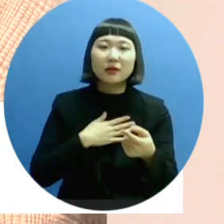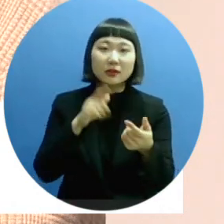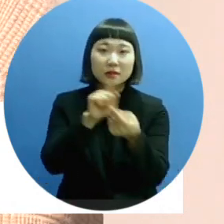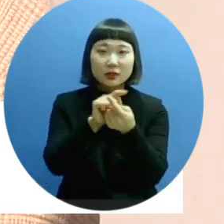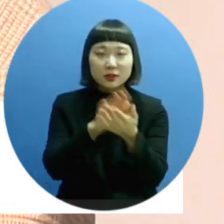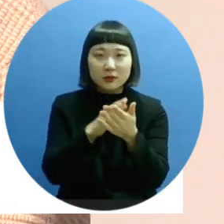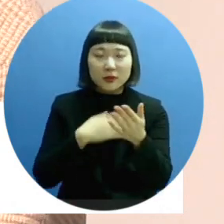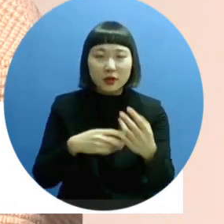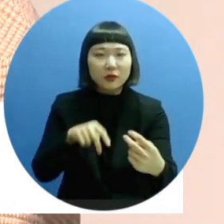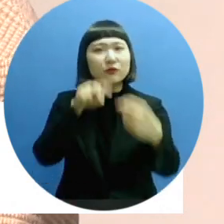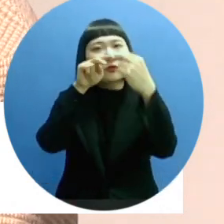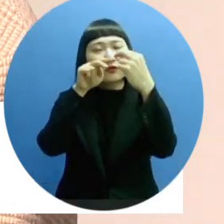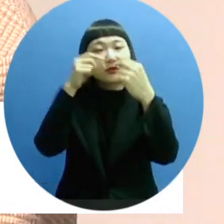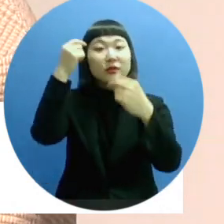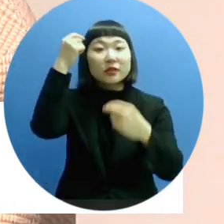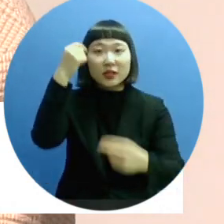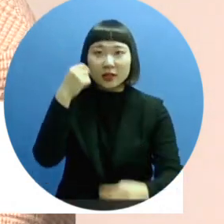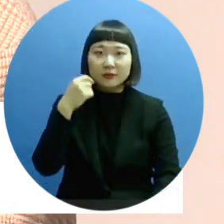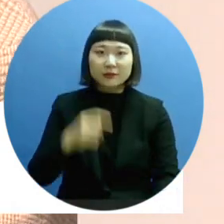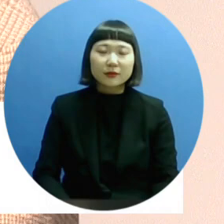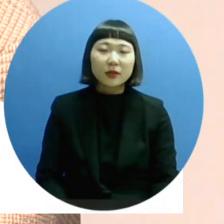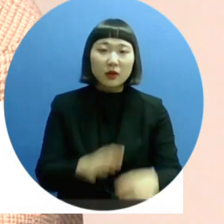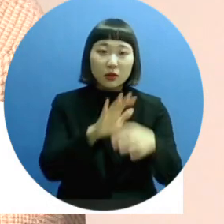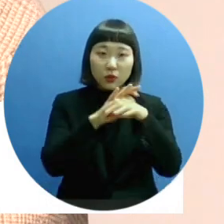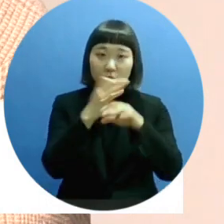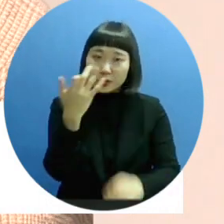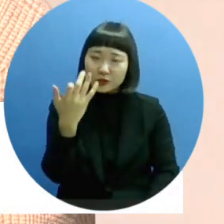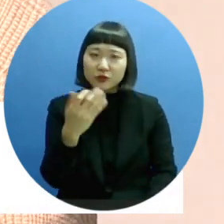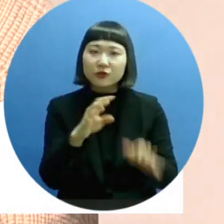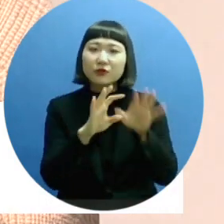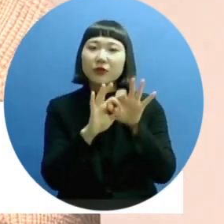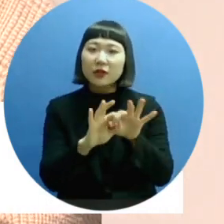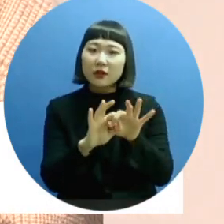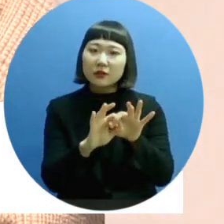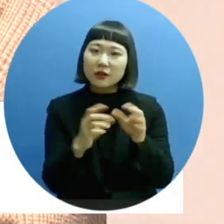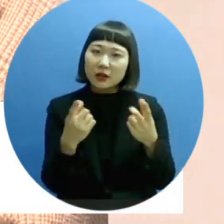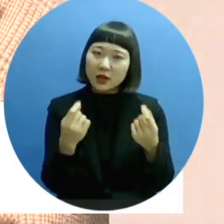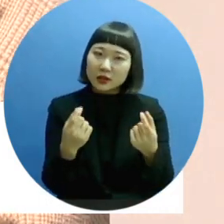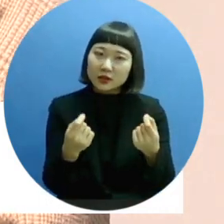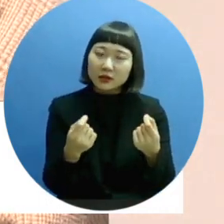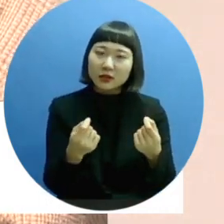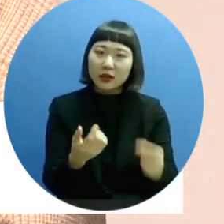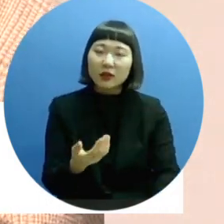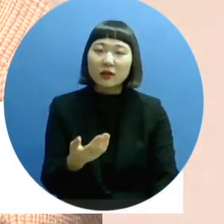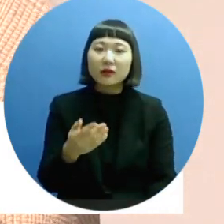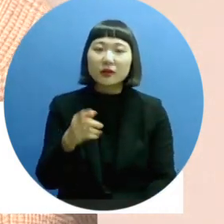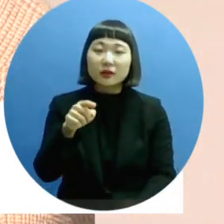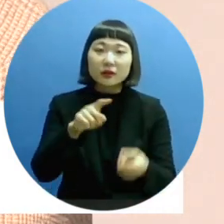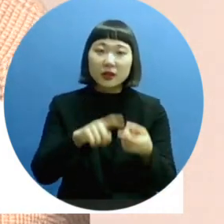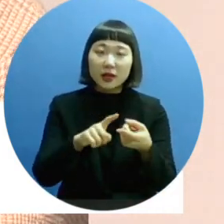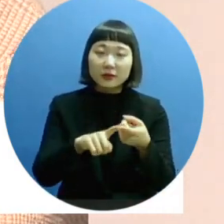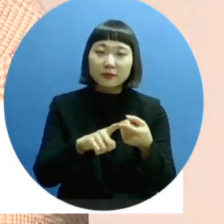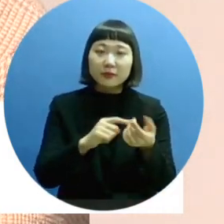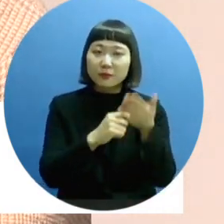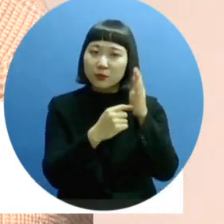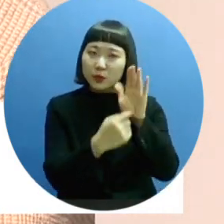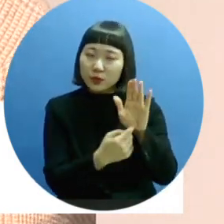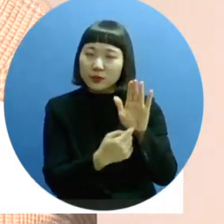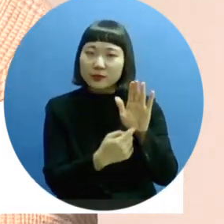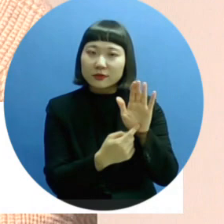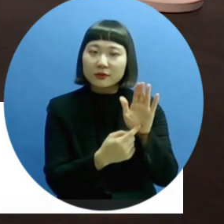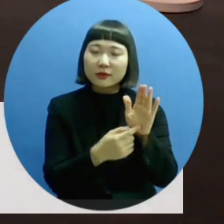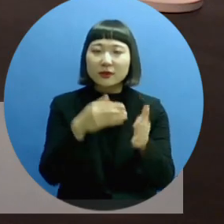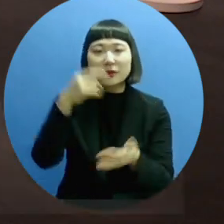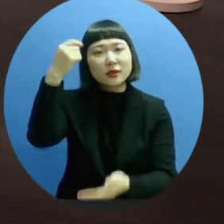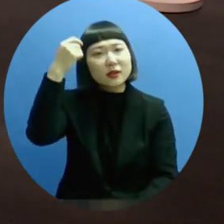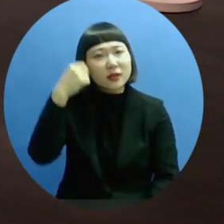이거 코로나 관해서 이제 언급을 한 것 같은데 그런 표현 느낌이나 색채 대비가 너무